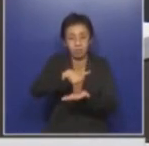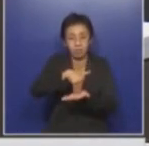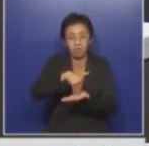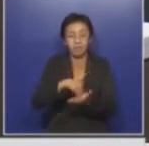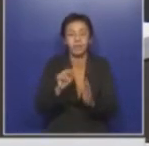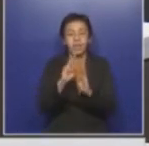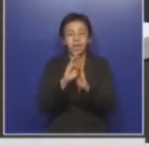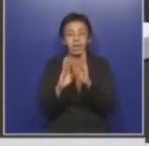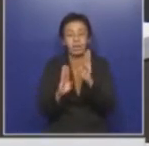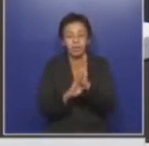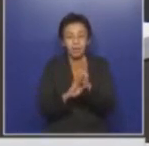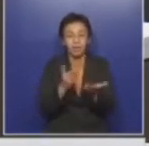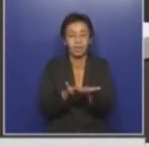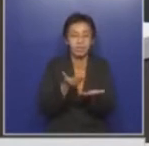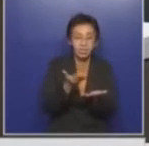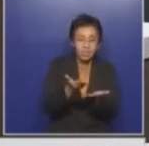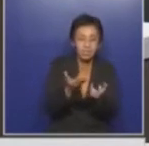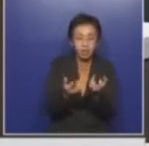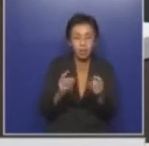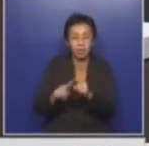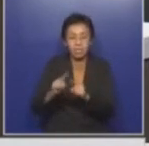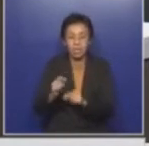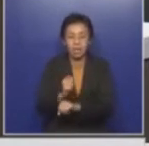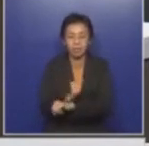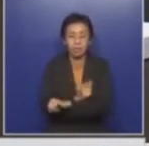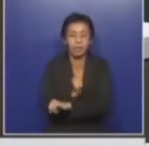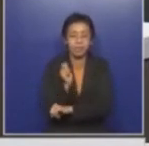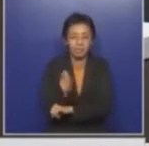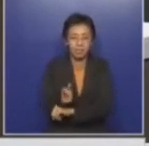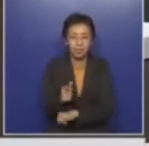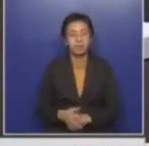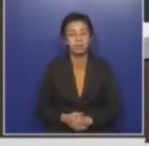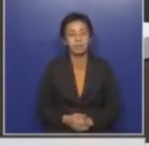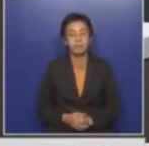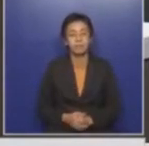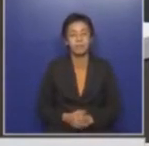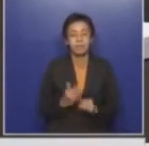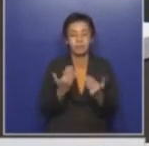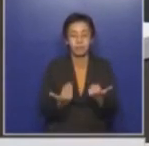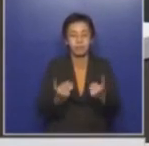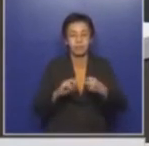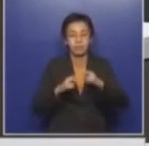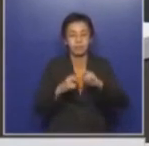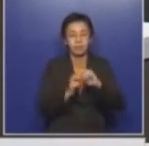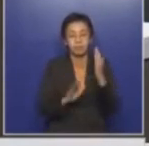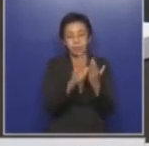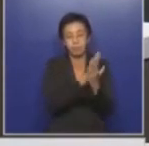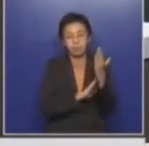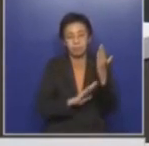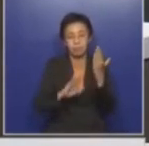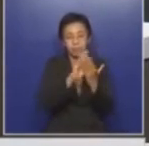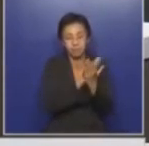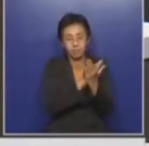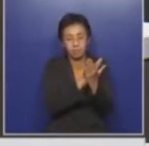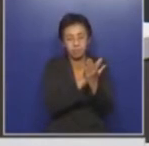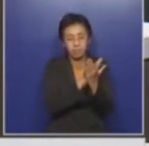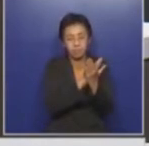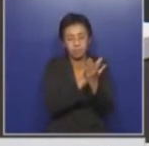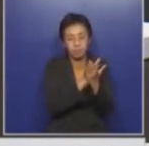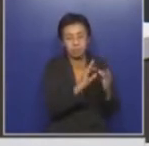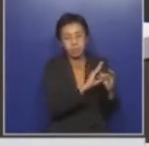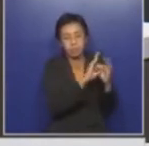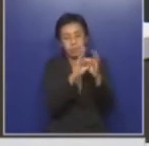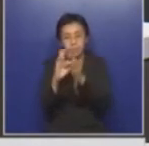เบียบว่าด้วยการจัดซื้อจัดจ้างครับท่านประธานครับวันนี้ปัญหาของประเทศเนี่ยมันข้ามกรมมันข้ามกระทรวง